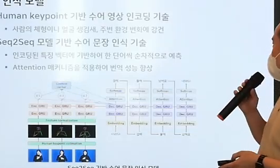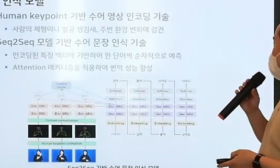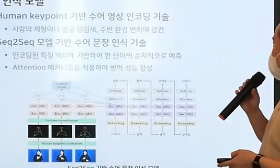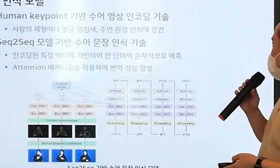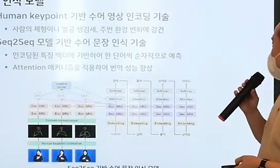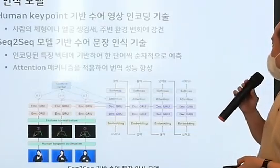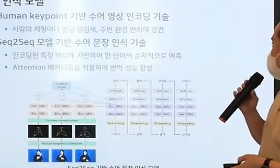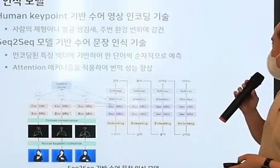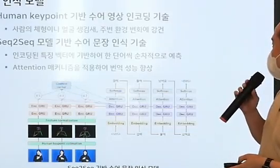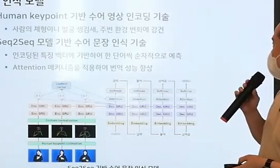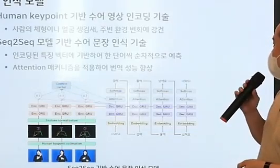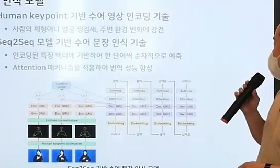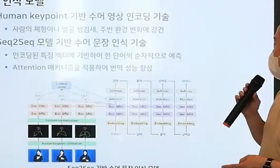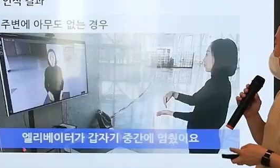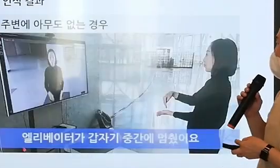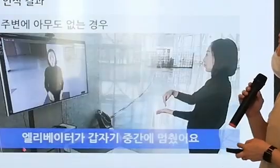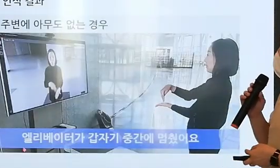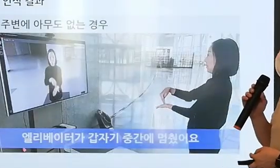보완이 되어 있습니다.